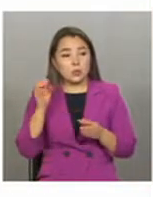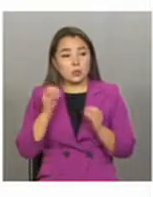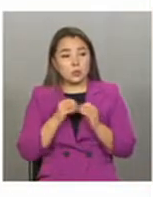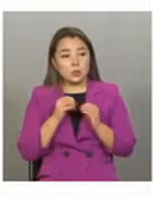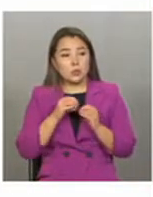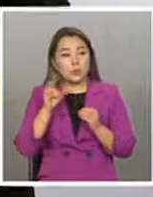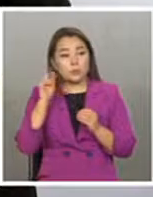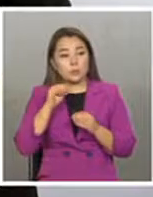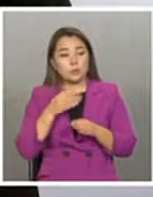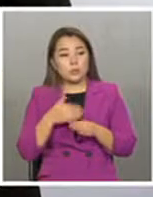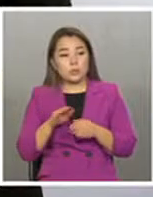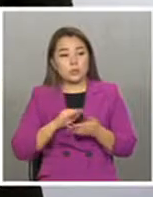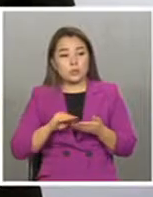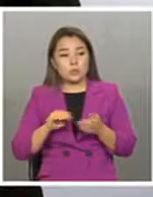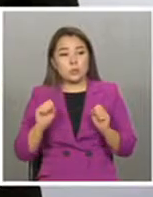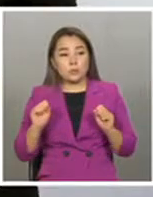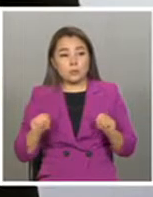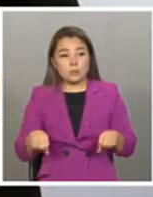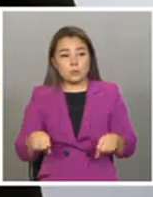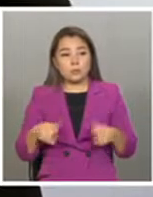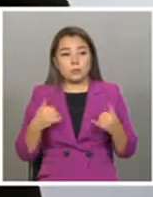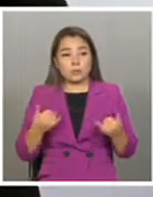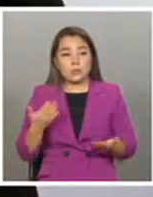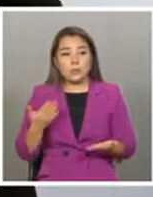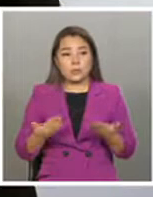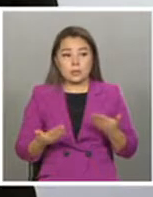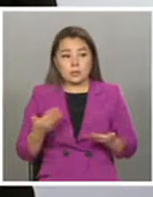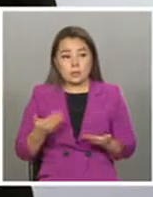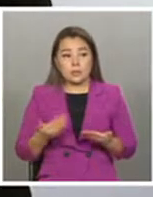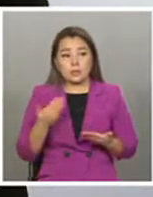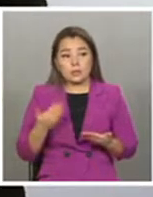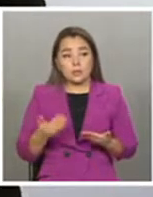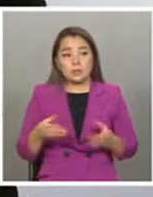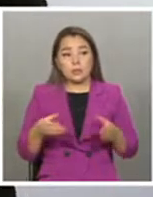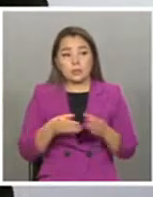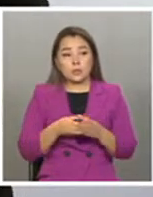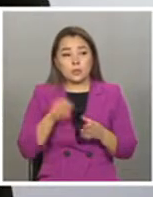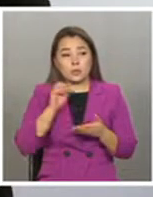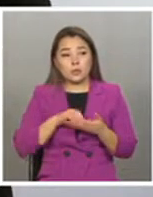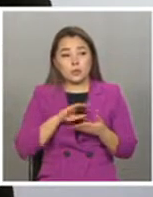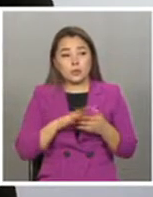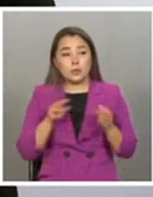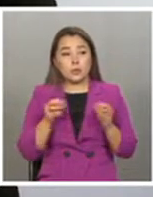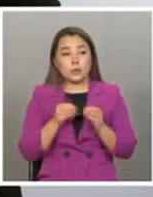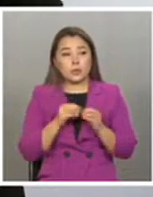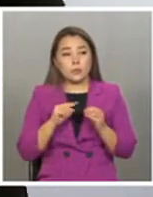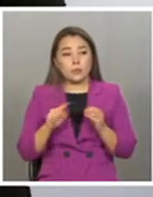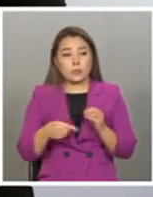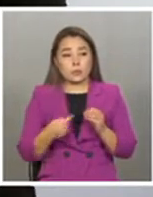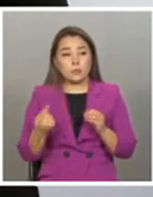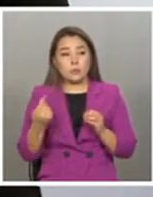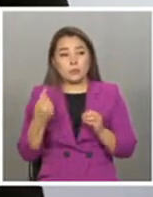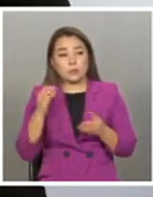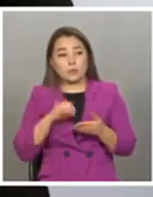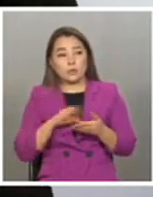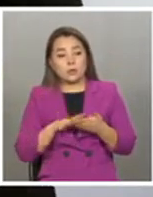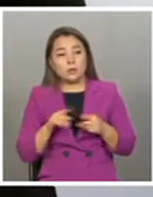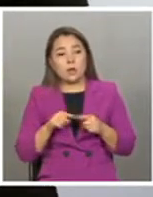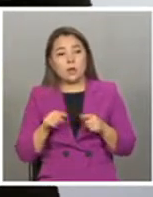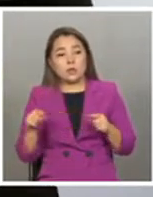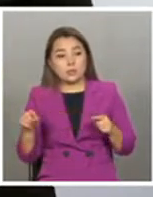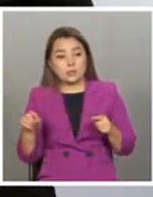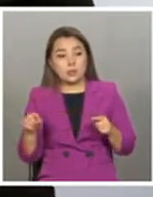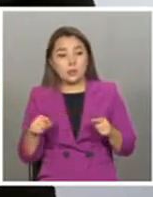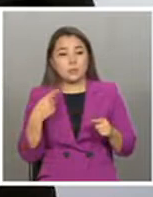жазуға болады екен. Ал егер периодты ондық бөлшектің үтірімен бірінші периодының аралығында